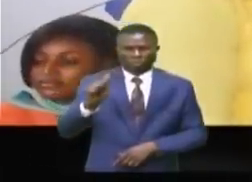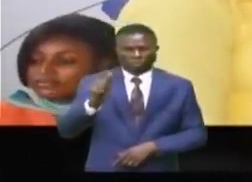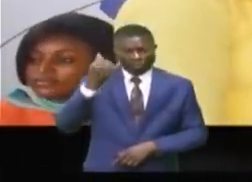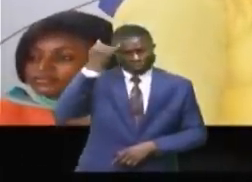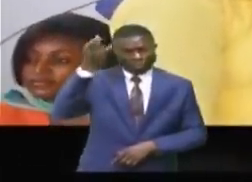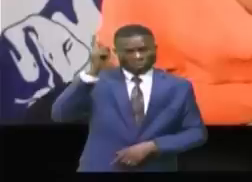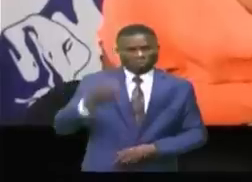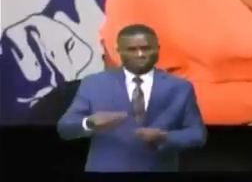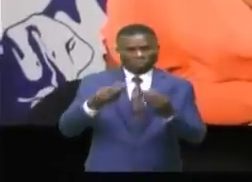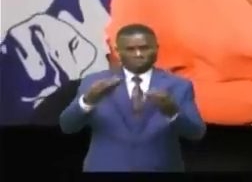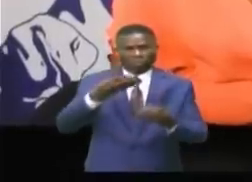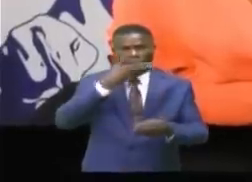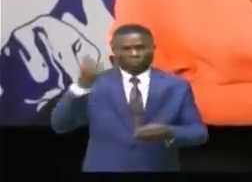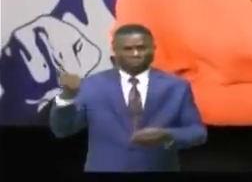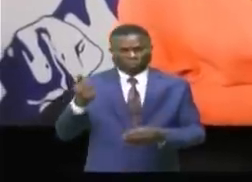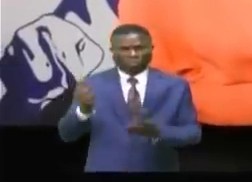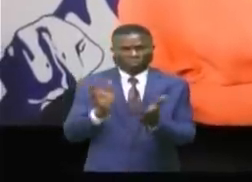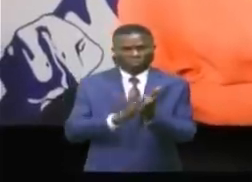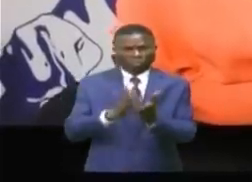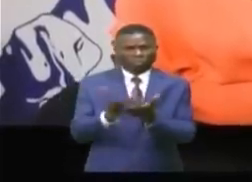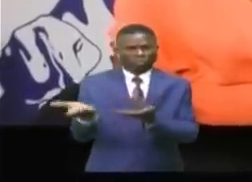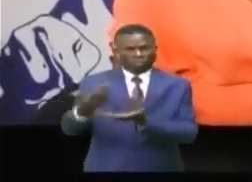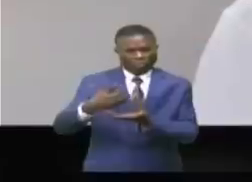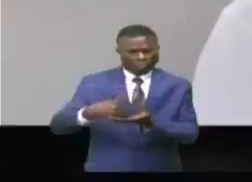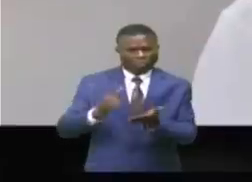visent à offrir une meilleure rentrée scolaire